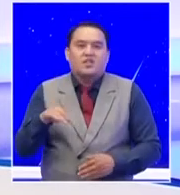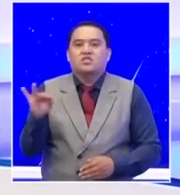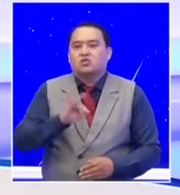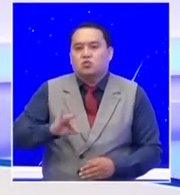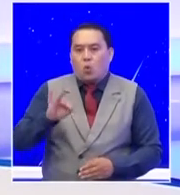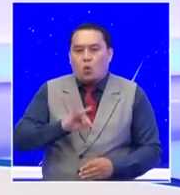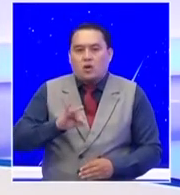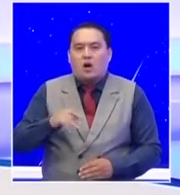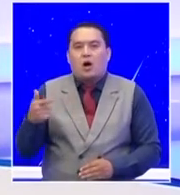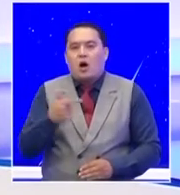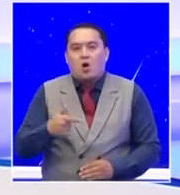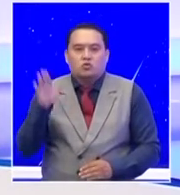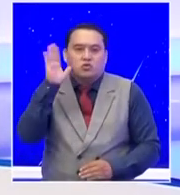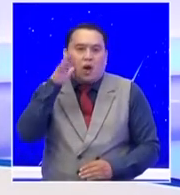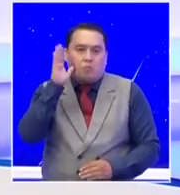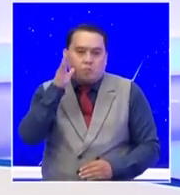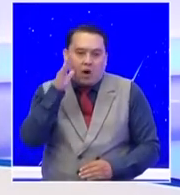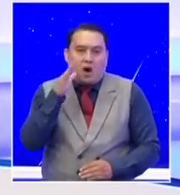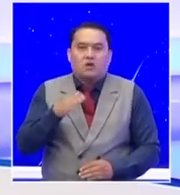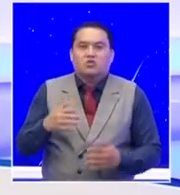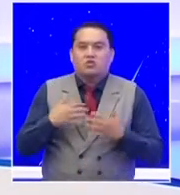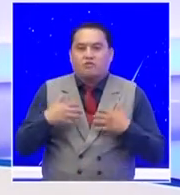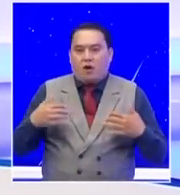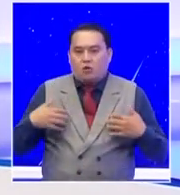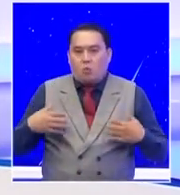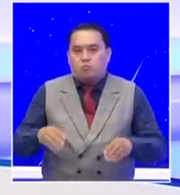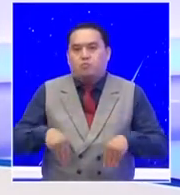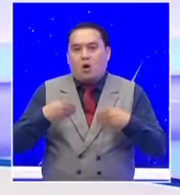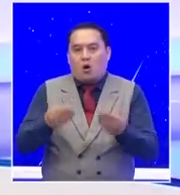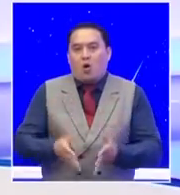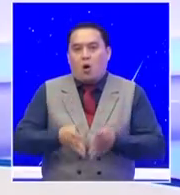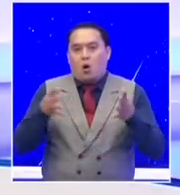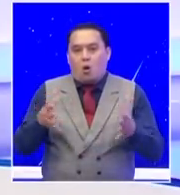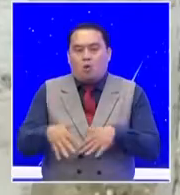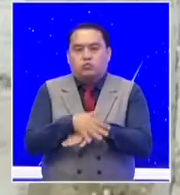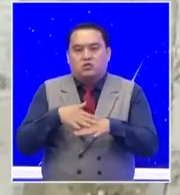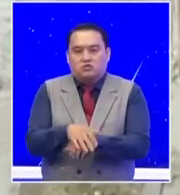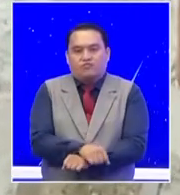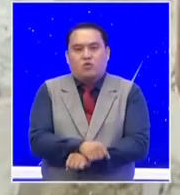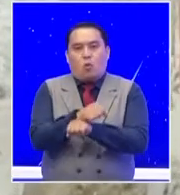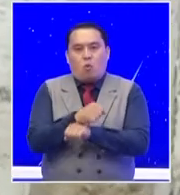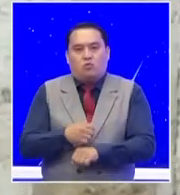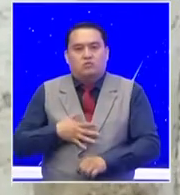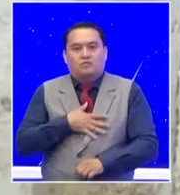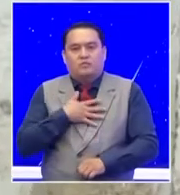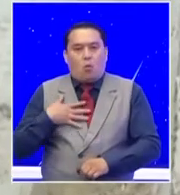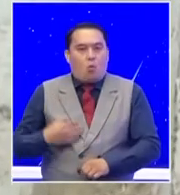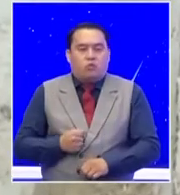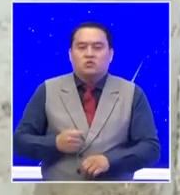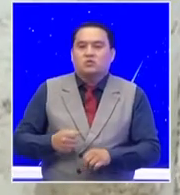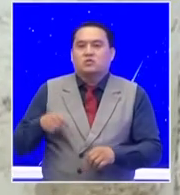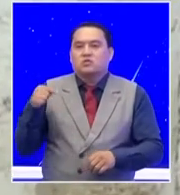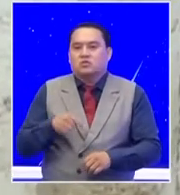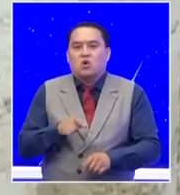дворняги из города Атырау, пострадавшего от рук живодера, получила широкий общественный резонанс. После трагического случая